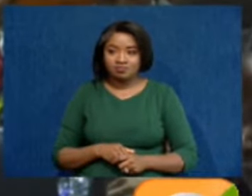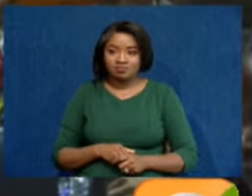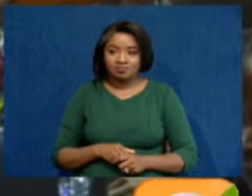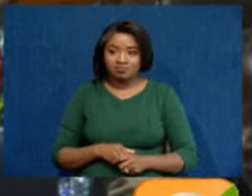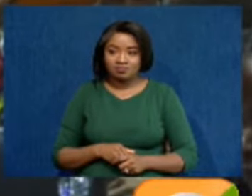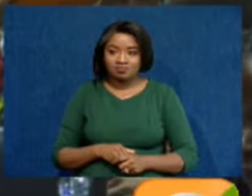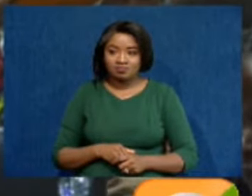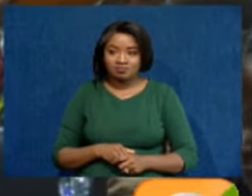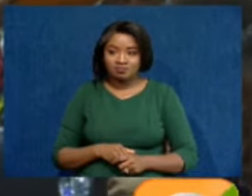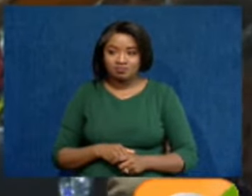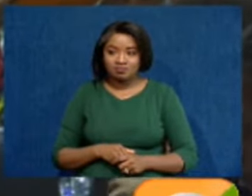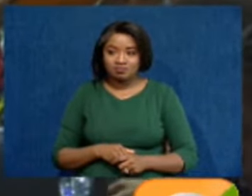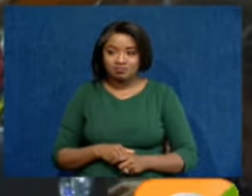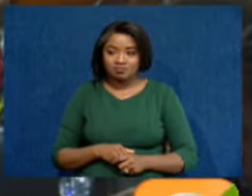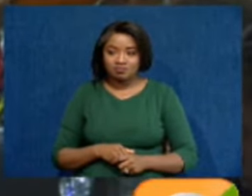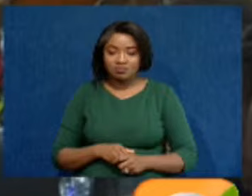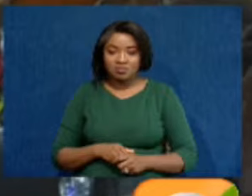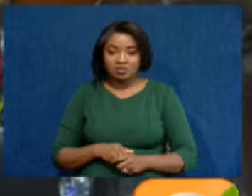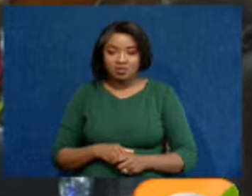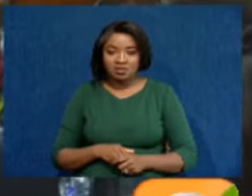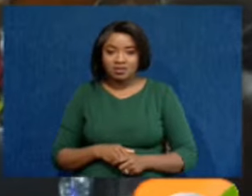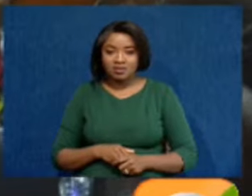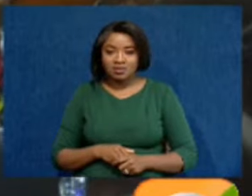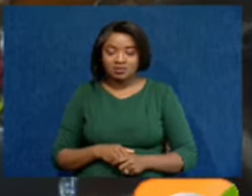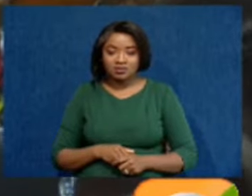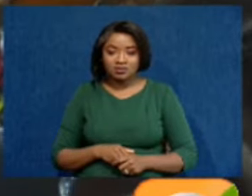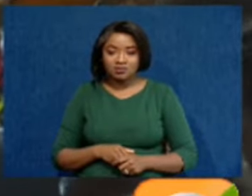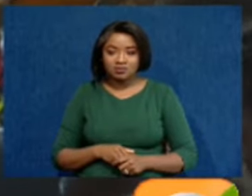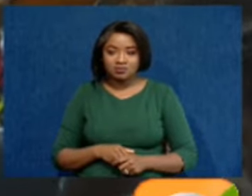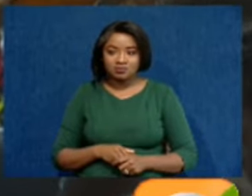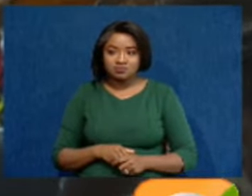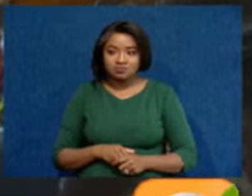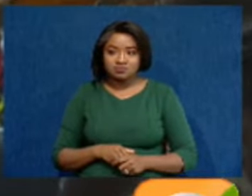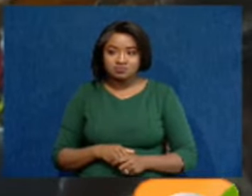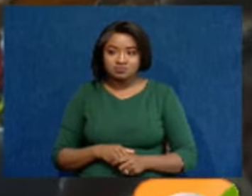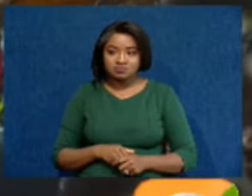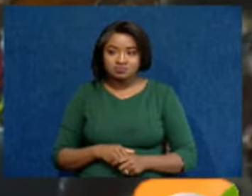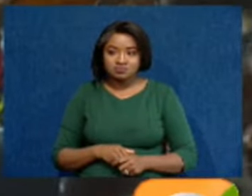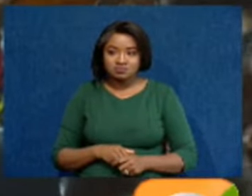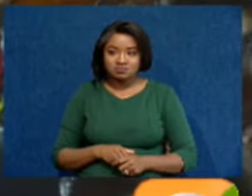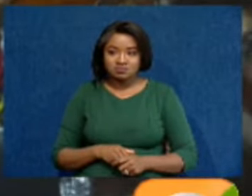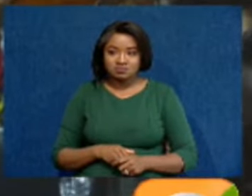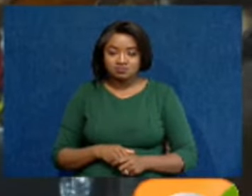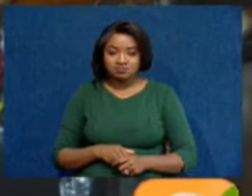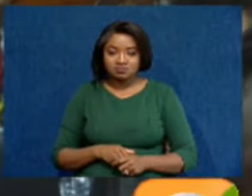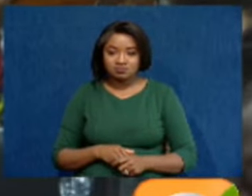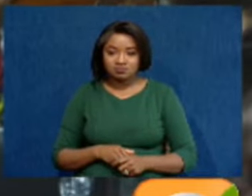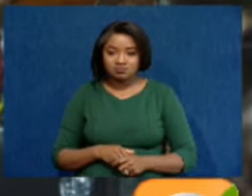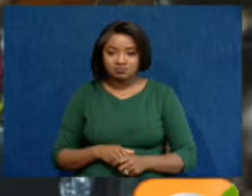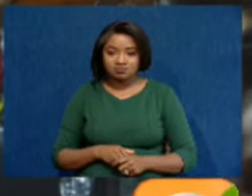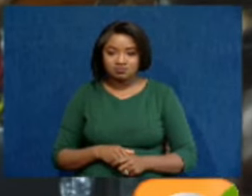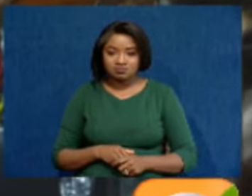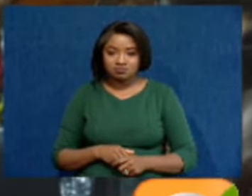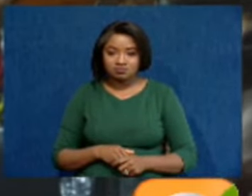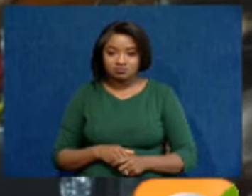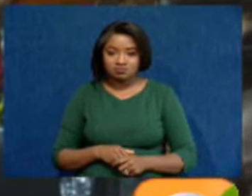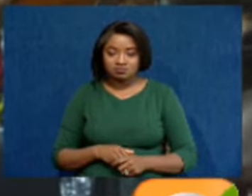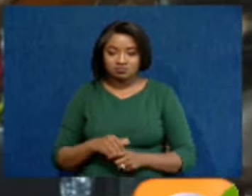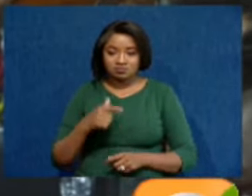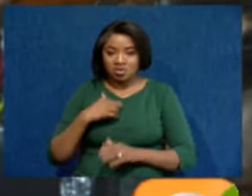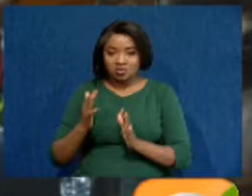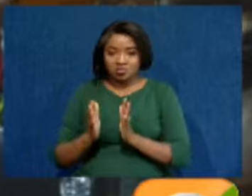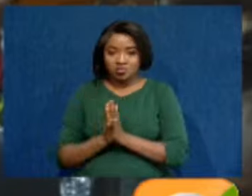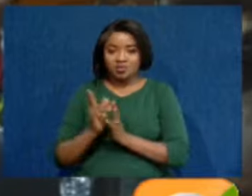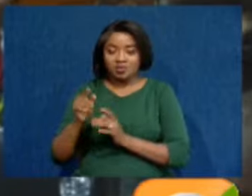Wewe na afisa ama wewe na mtu mwingine? Nataka tuko kwa mlango pete kama zote mzee, kwa sababu kwa